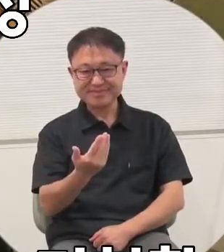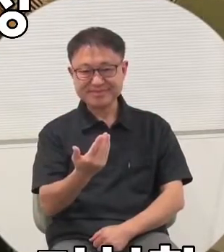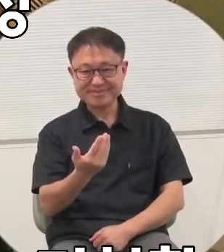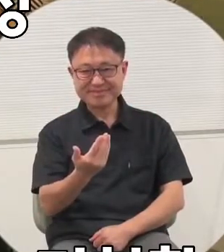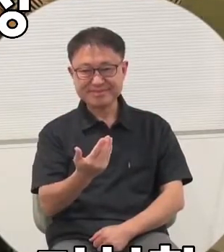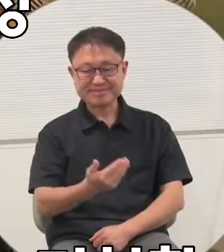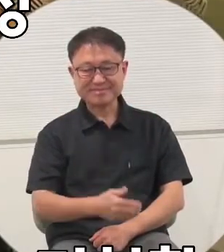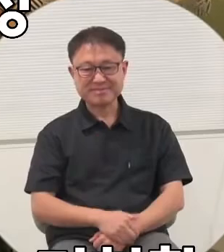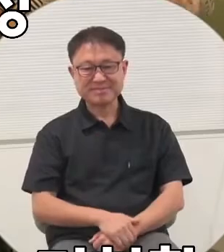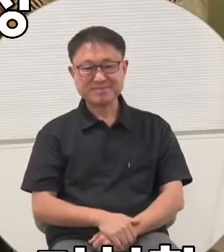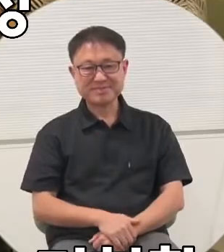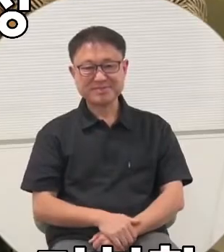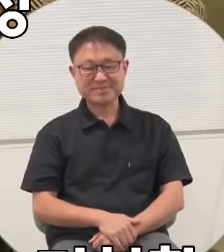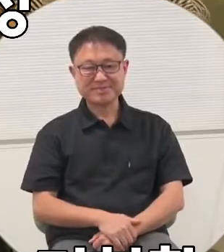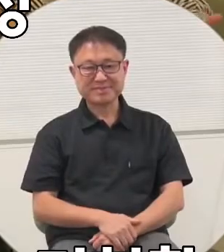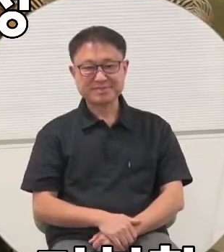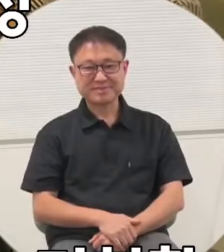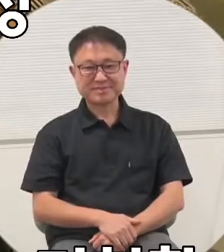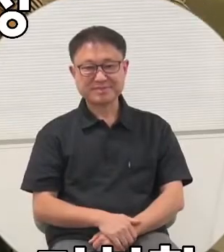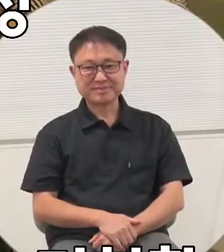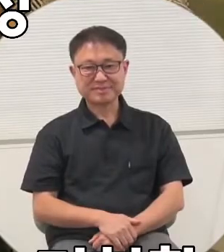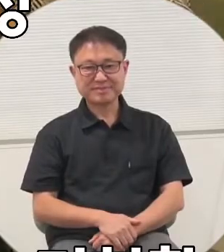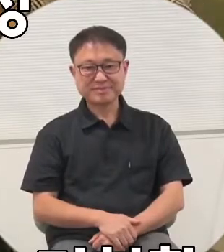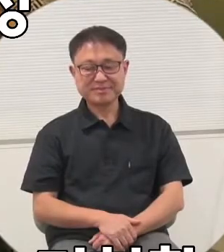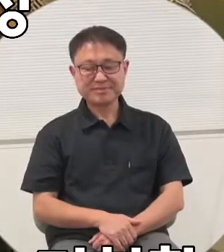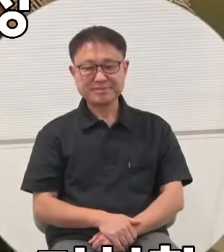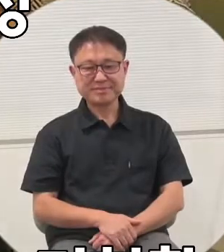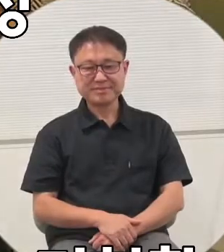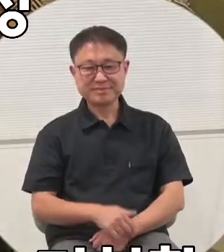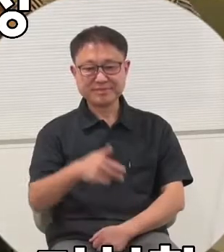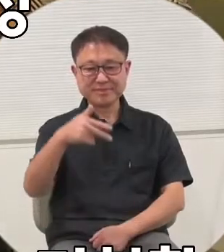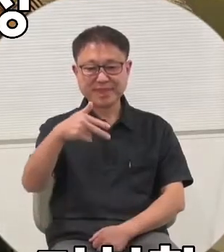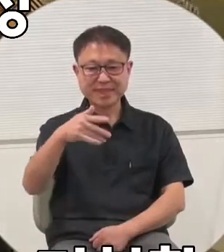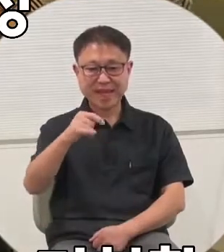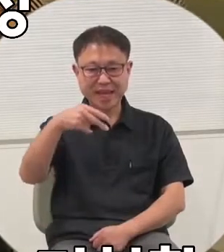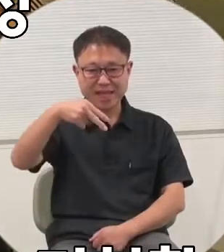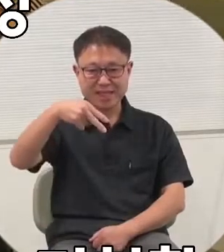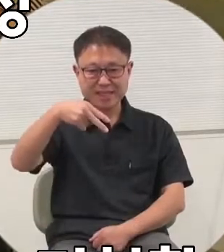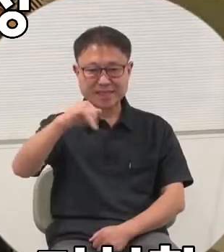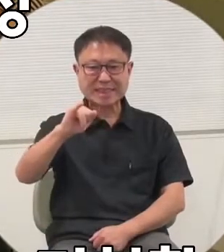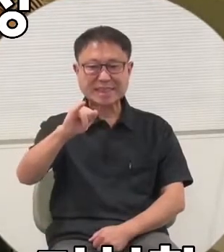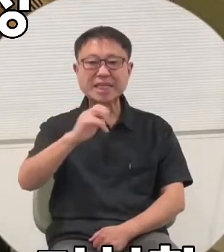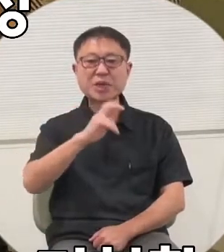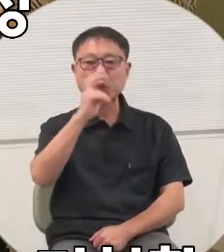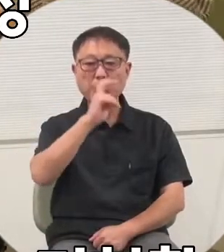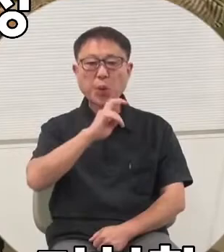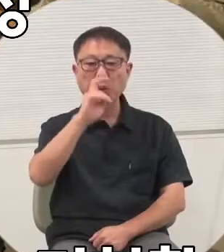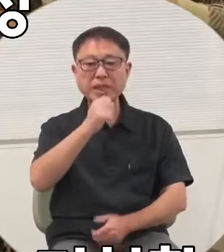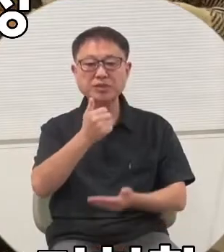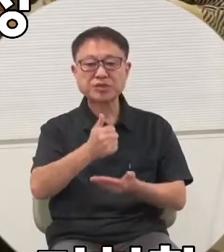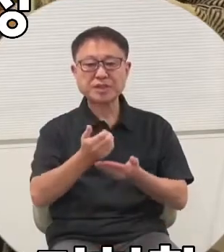제시 노래 틀어달라고 하셔가지고 다시 수정해서 제시의 눈누난나 듣고 오겠습니다.